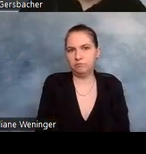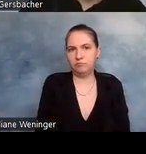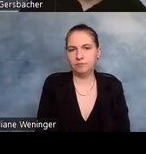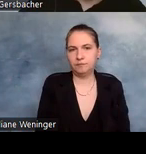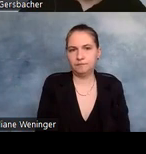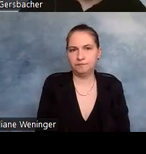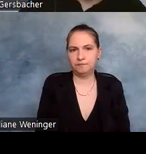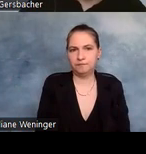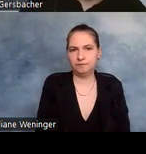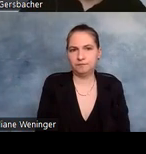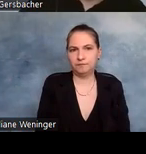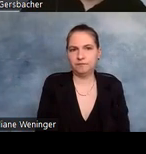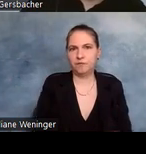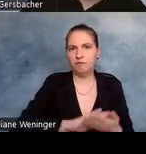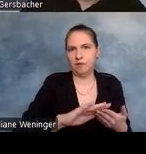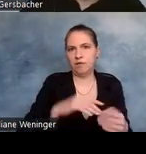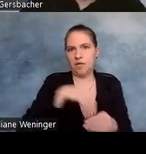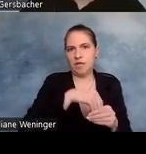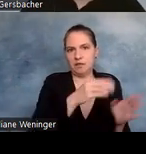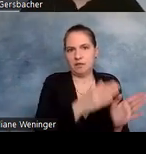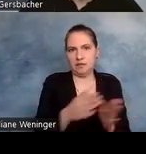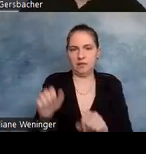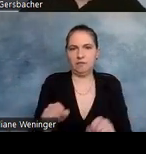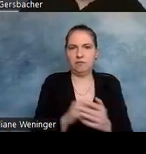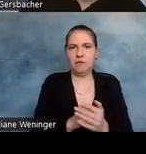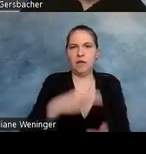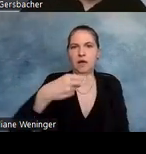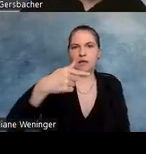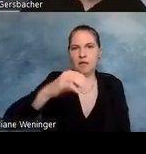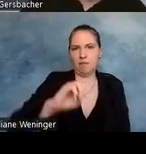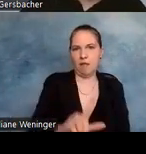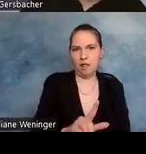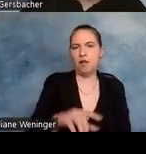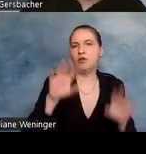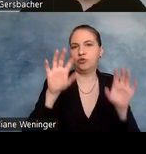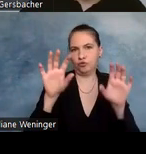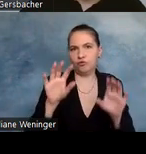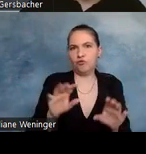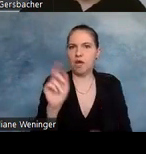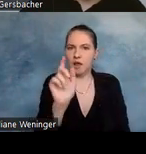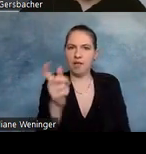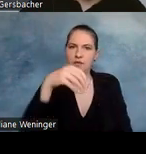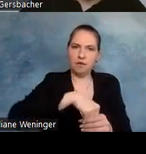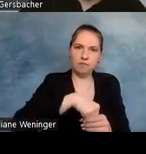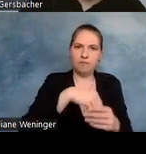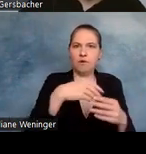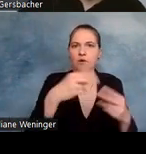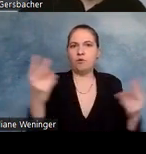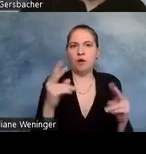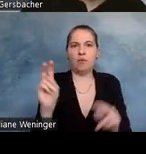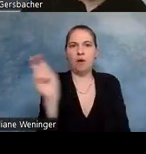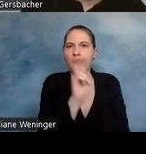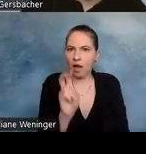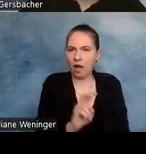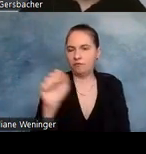wie die Inhalte hier gegliedert sind. Also was für HTML-Strukturelemente werden dann bei den Überschriften und auch bei den Paragraphen